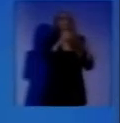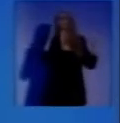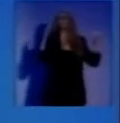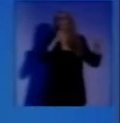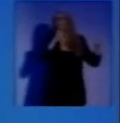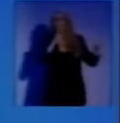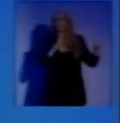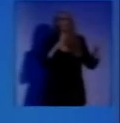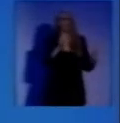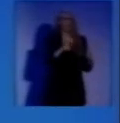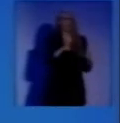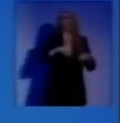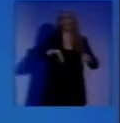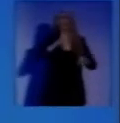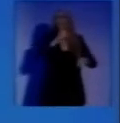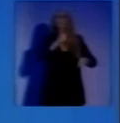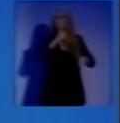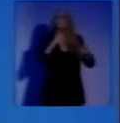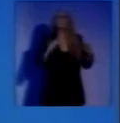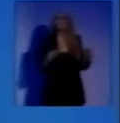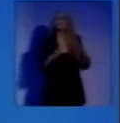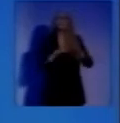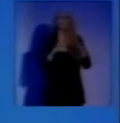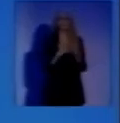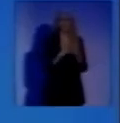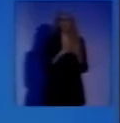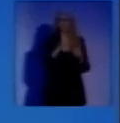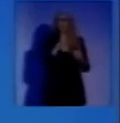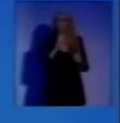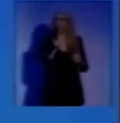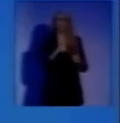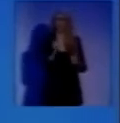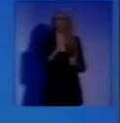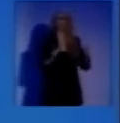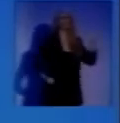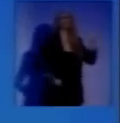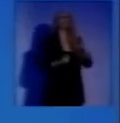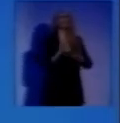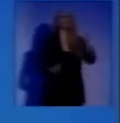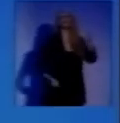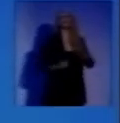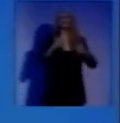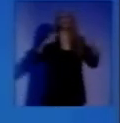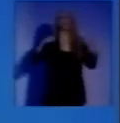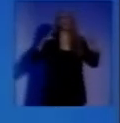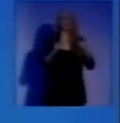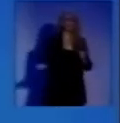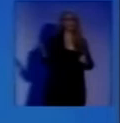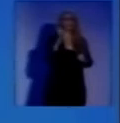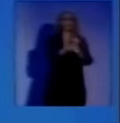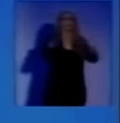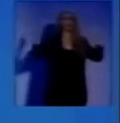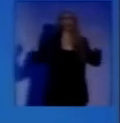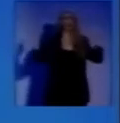ανεχθώ οποιαδήποτε έλλειψη μεταρρυθμιστικού σθένους. Η νέα κυβέρνηση θα δεσμευθεί από την πρώτη μέρα ότι